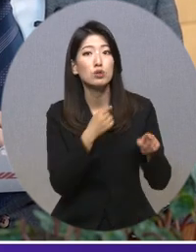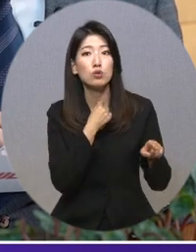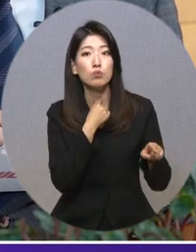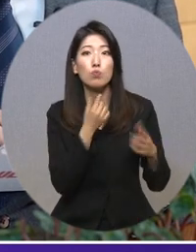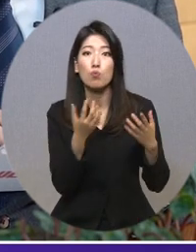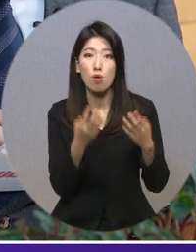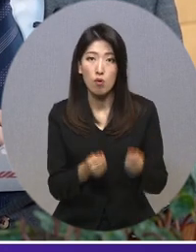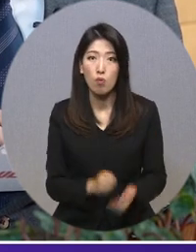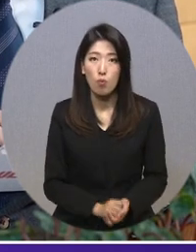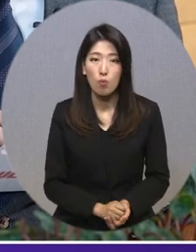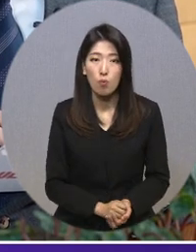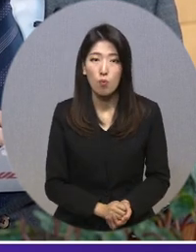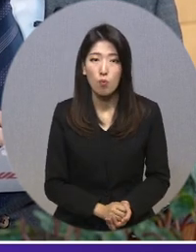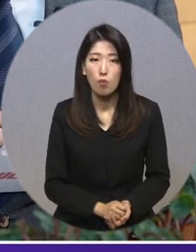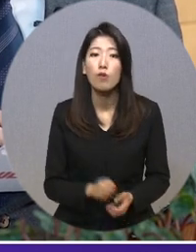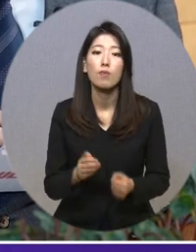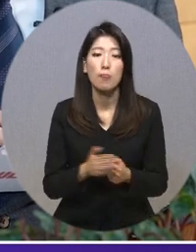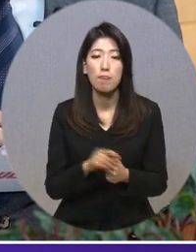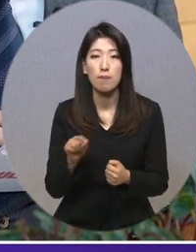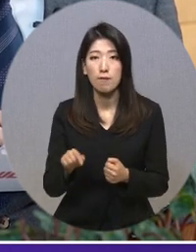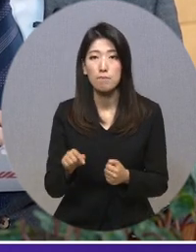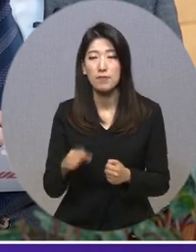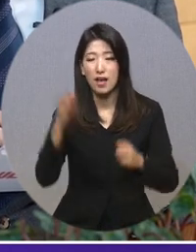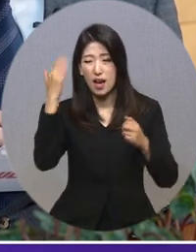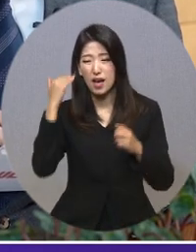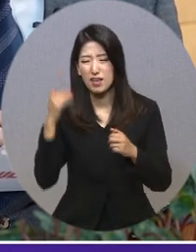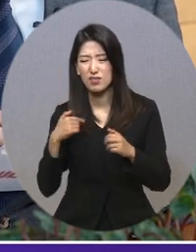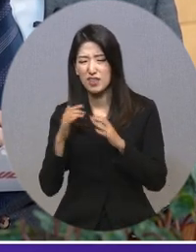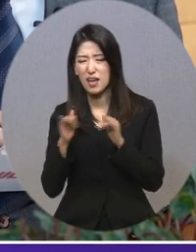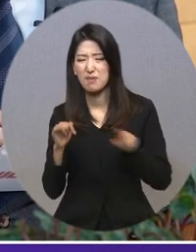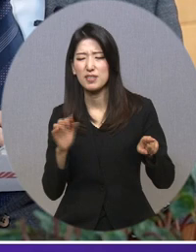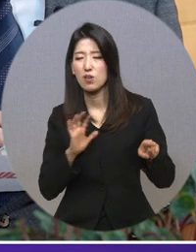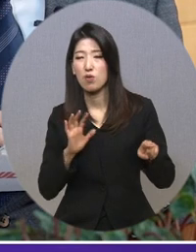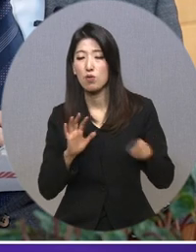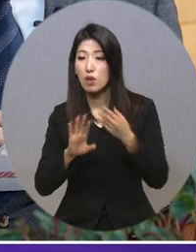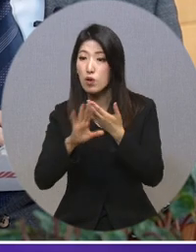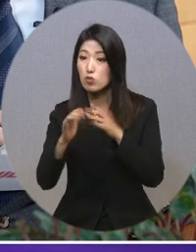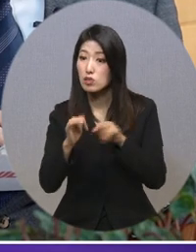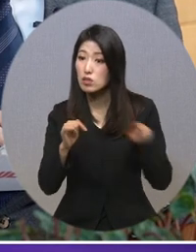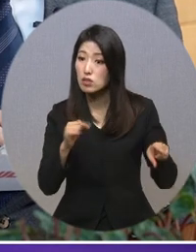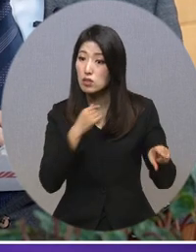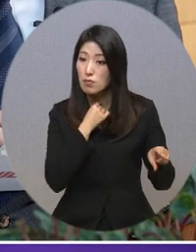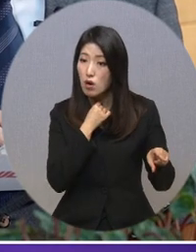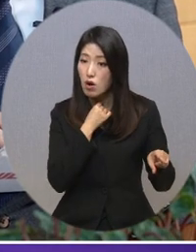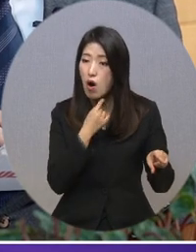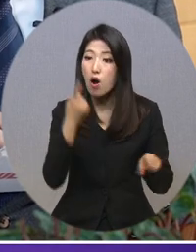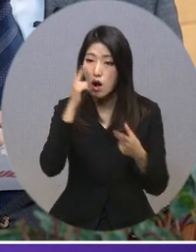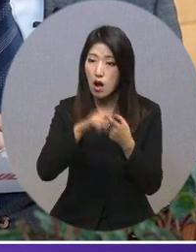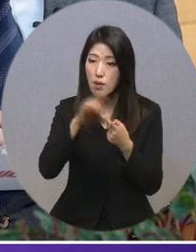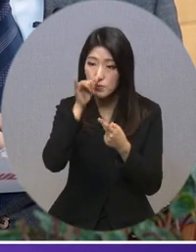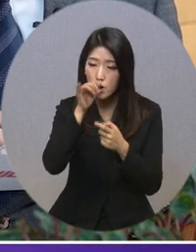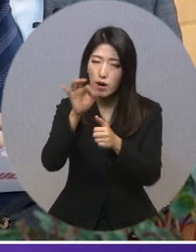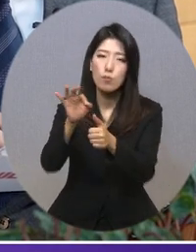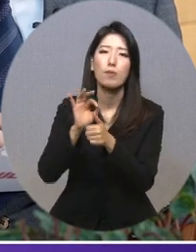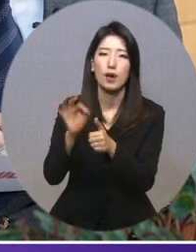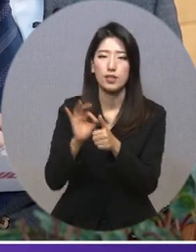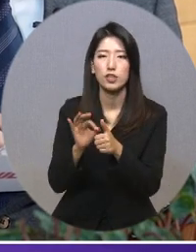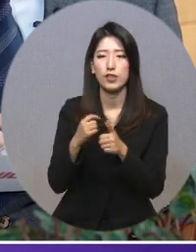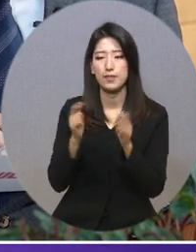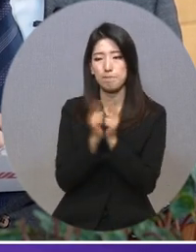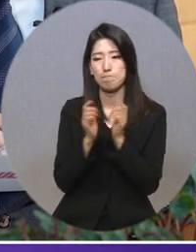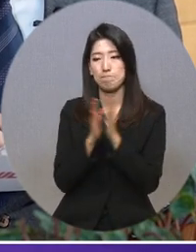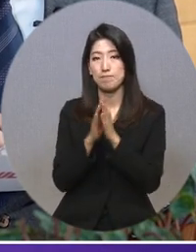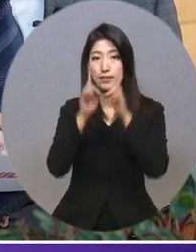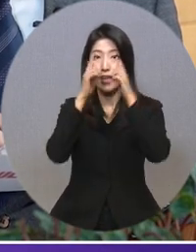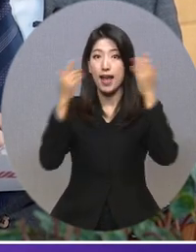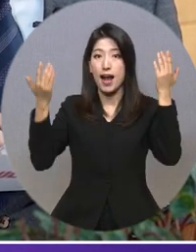이 영역에 해도 우리 학생들이 선호하지 않는 이 뿌리 산업 분야에 해당돼 관심 있는 외국인들을 뽑아서 저희가 학교에서 교육시킨